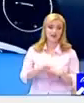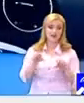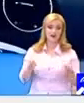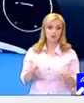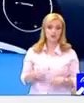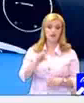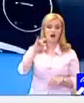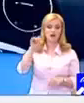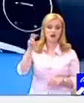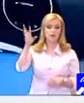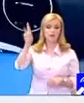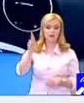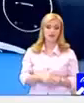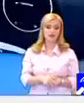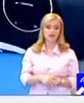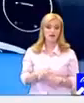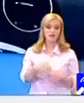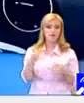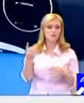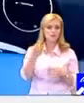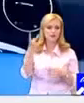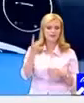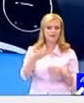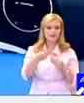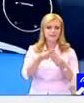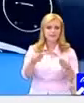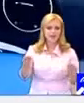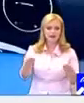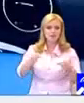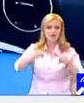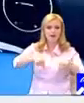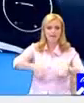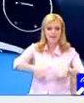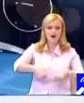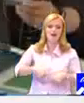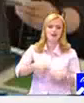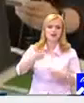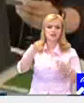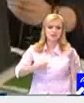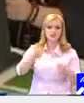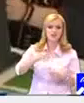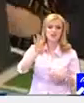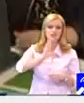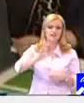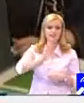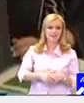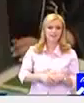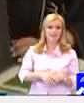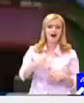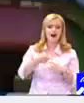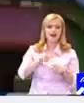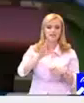Autoritățile din Arabia Saudită au emis primele 10 permise de conducere pentru femei. Acestea au fost acordate unor șoferițe care aveau deja